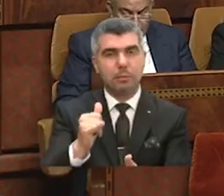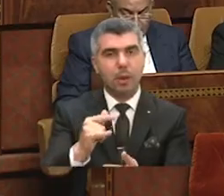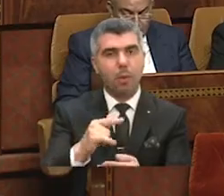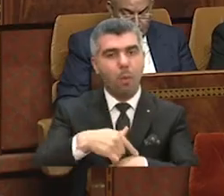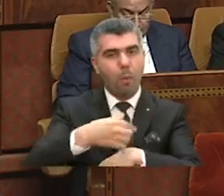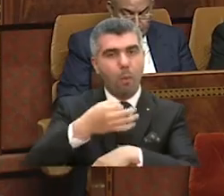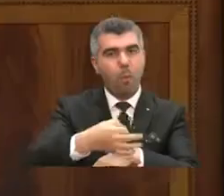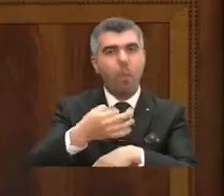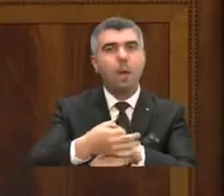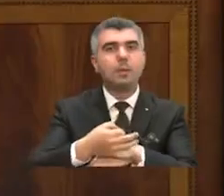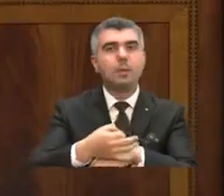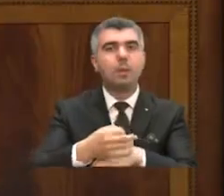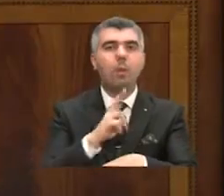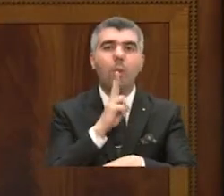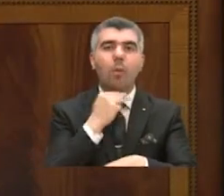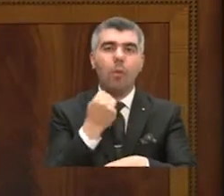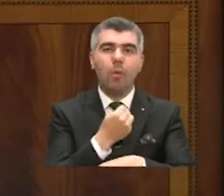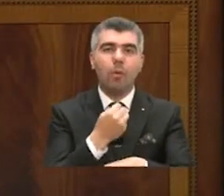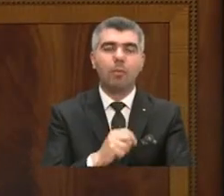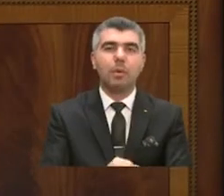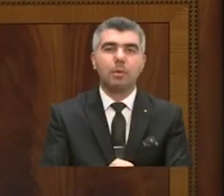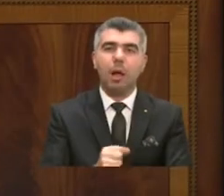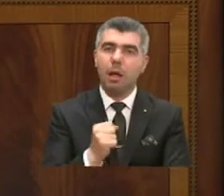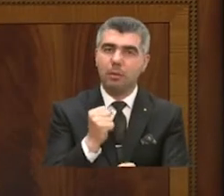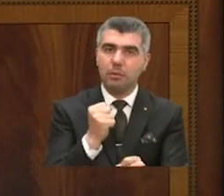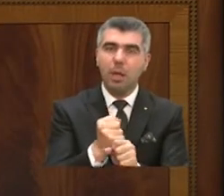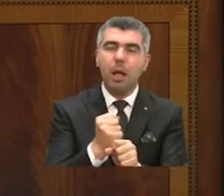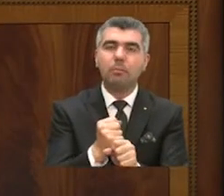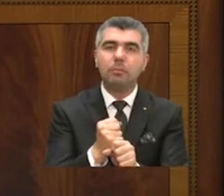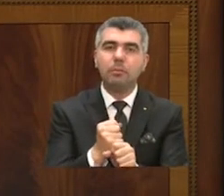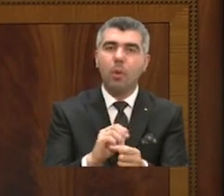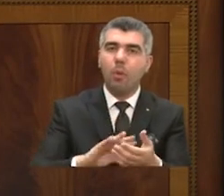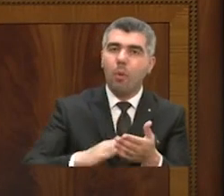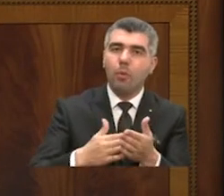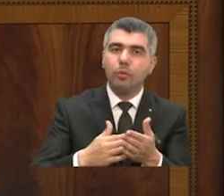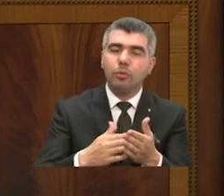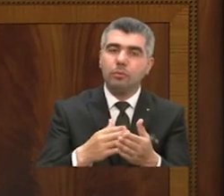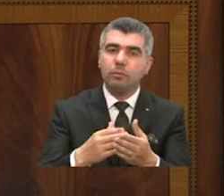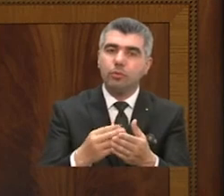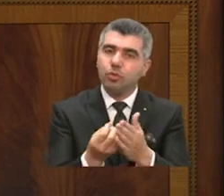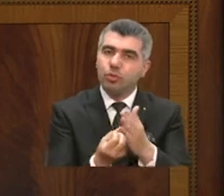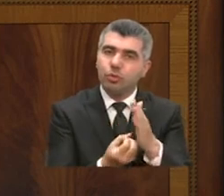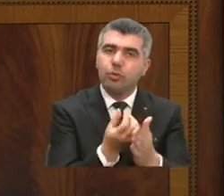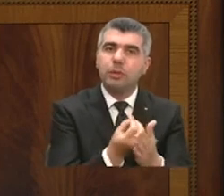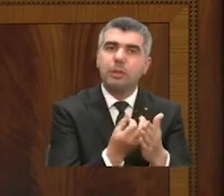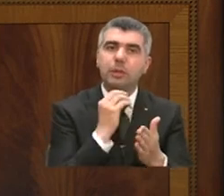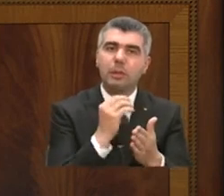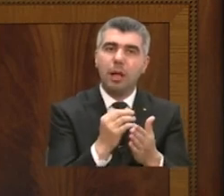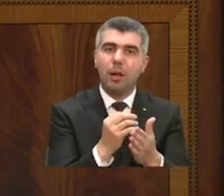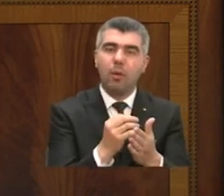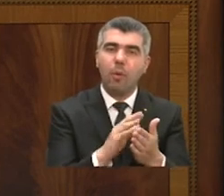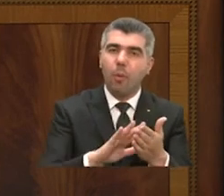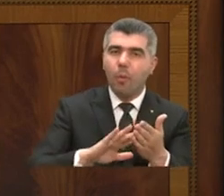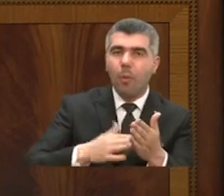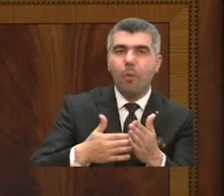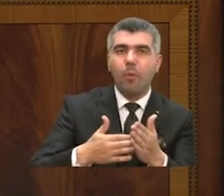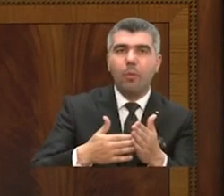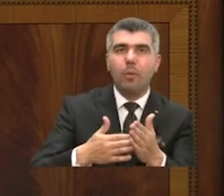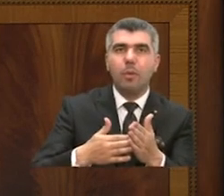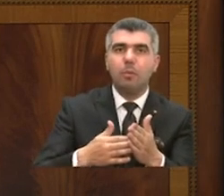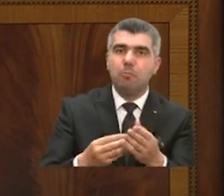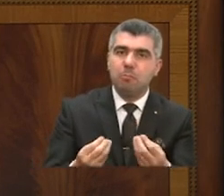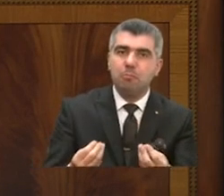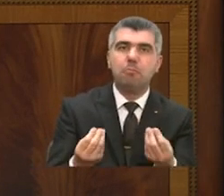هذه الولاية الحكومية على العمل والاجتهاد من أجل توفير الظروف المناسبة